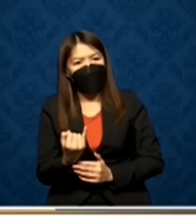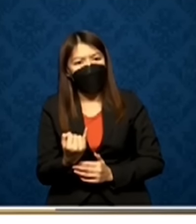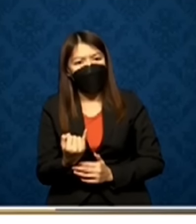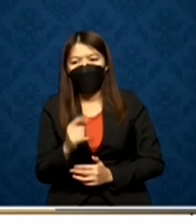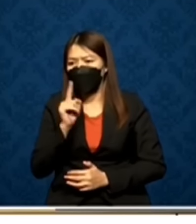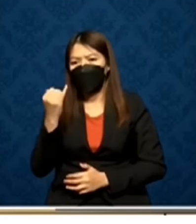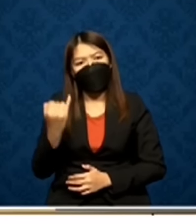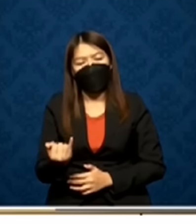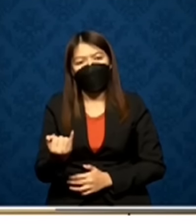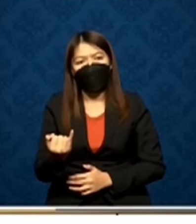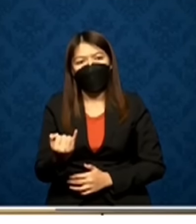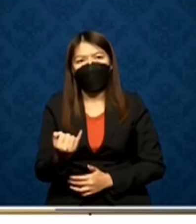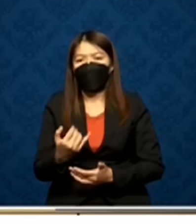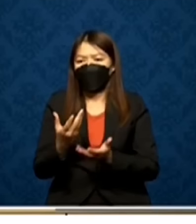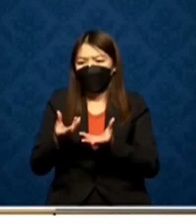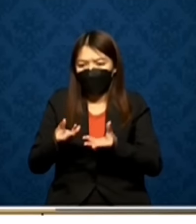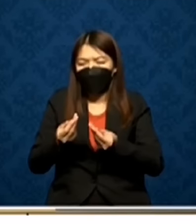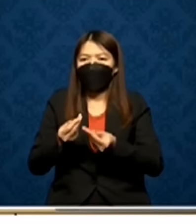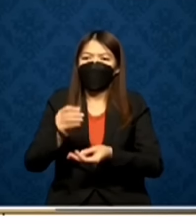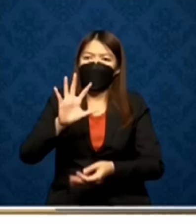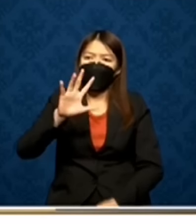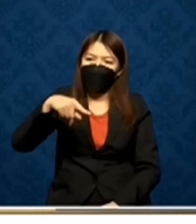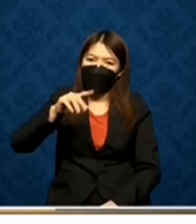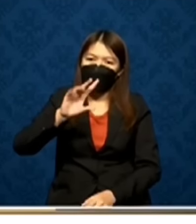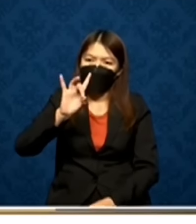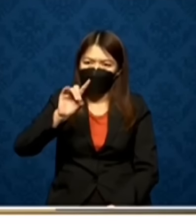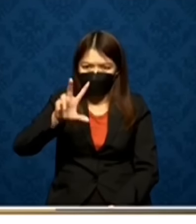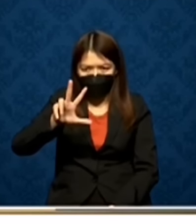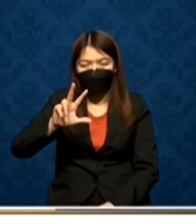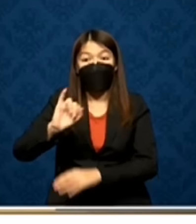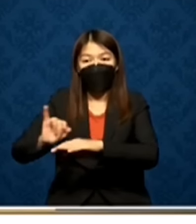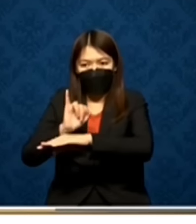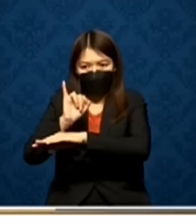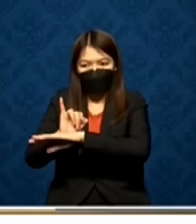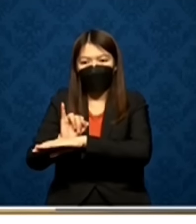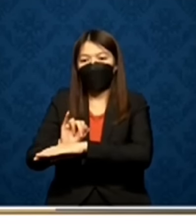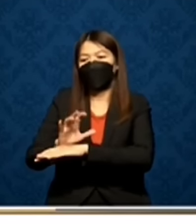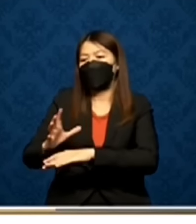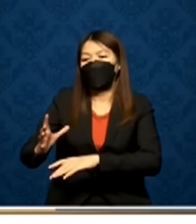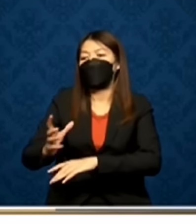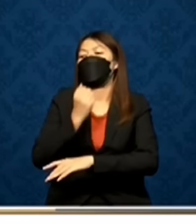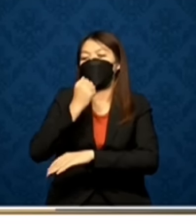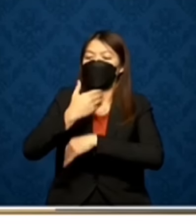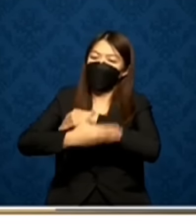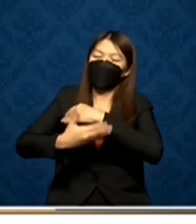าที่ดิน 5,083 ไร่เป็นที่ดินของการรถไฟ